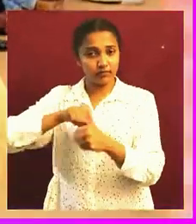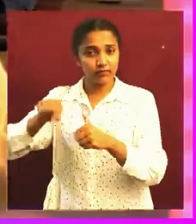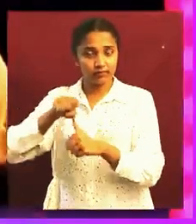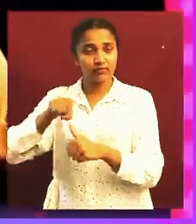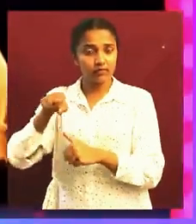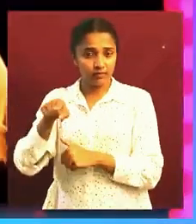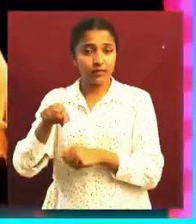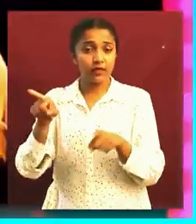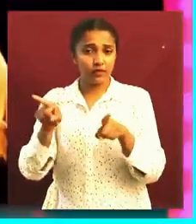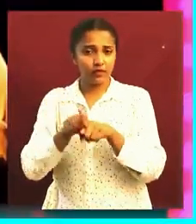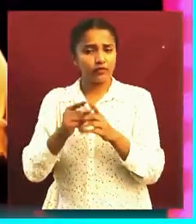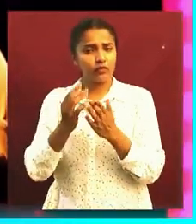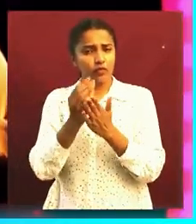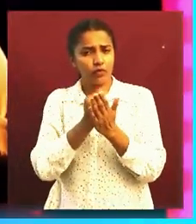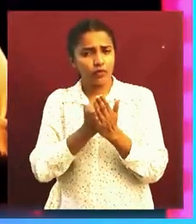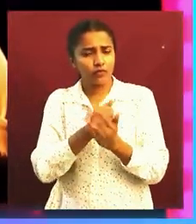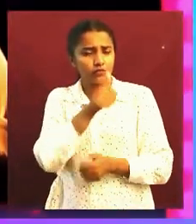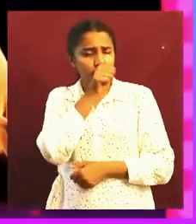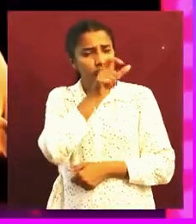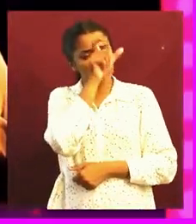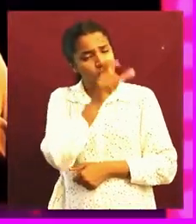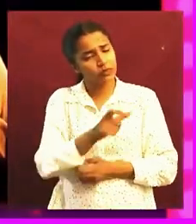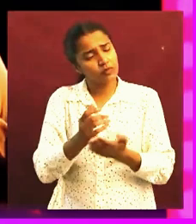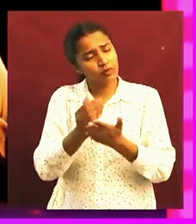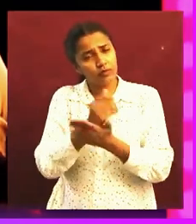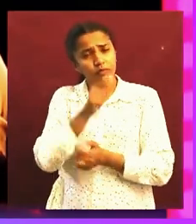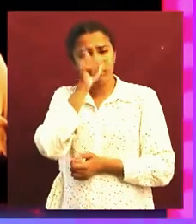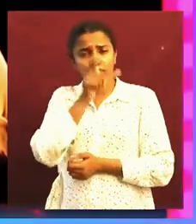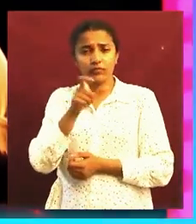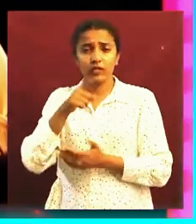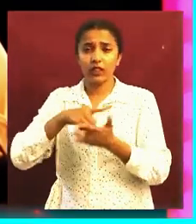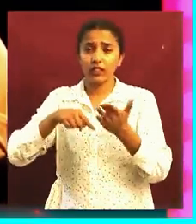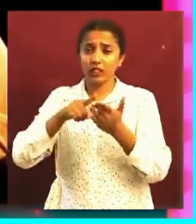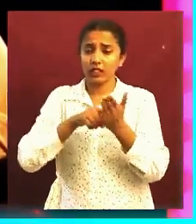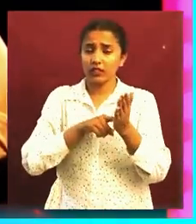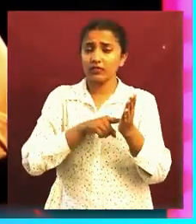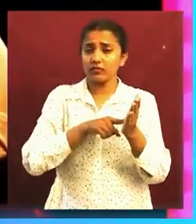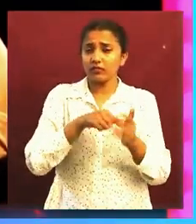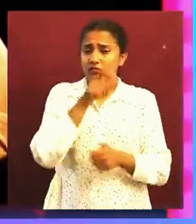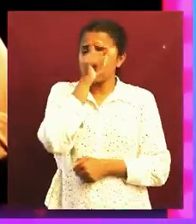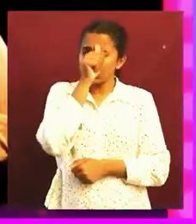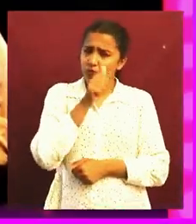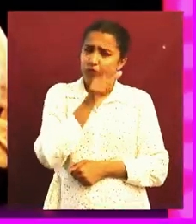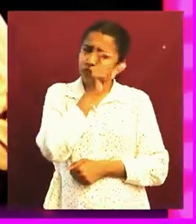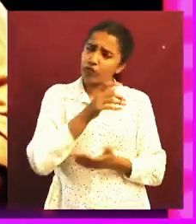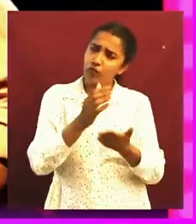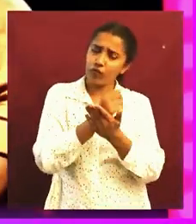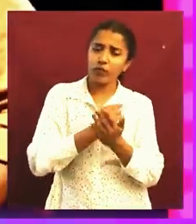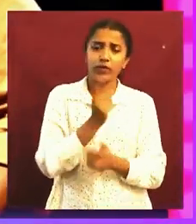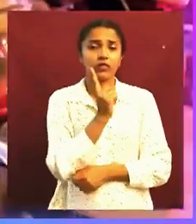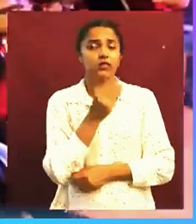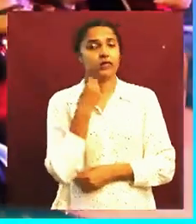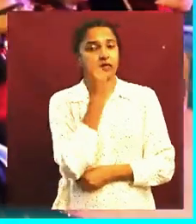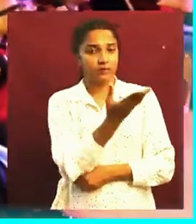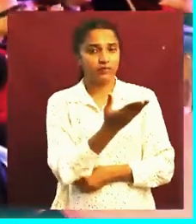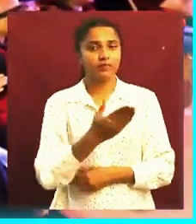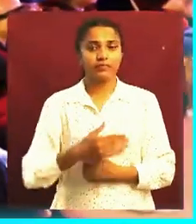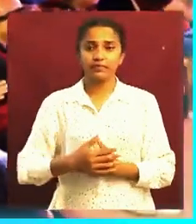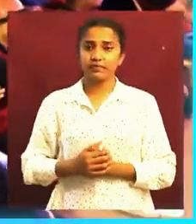ஹேம வஞ்சனிக்கட்டம ஹேம தூசித்தேட்டம ஹேம தேசபாலன அபராத கருவட்டம தண்டுவல்ல பதினான